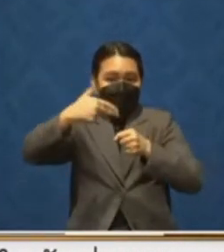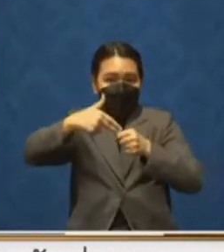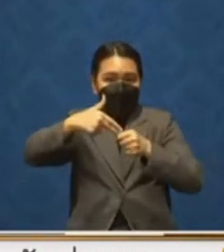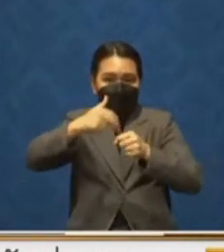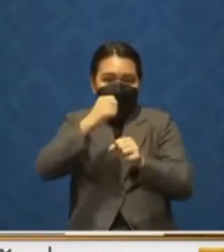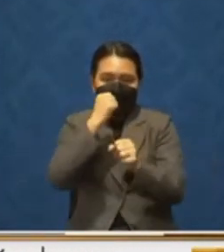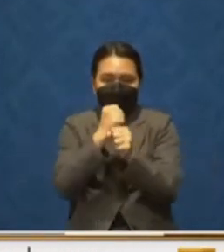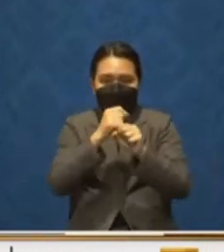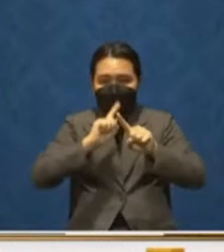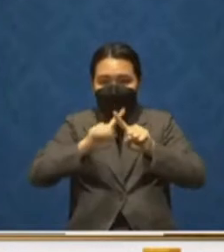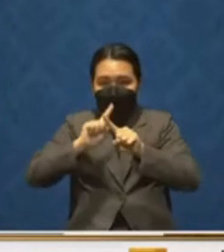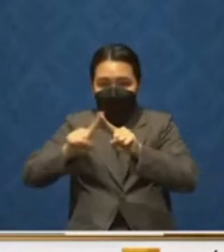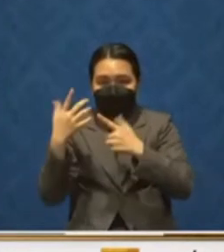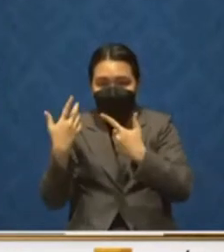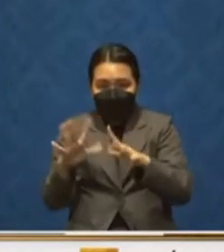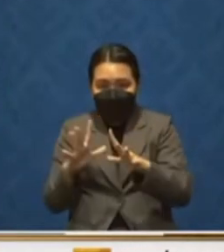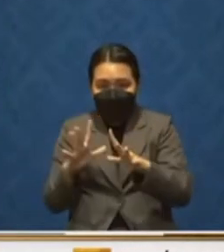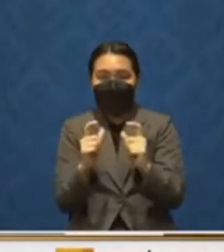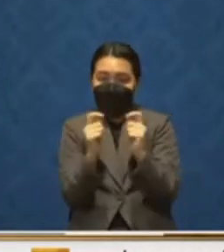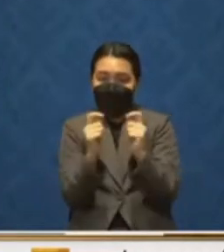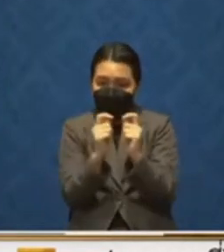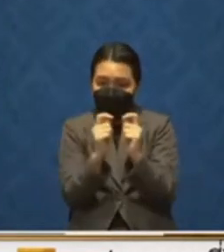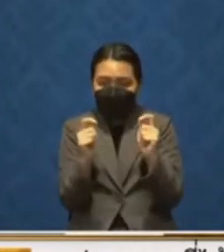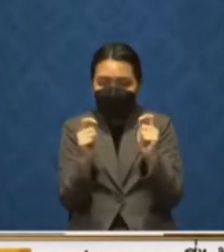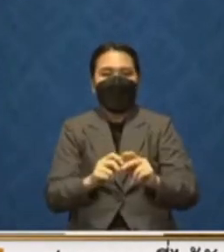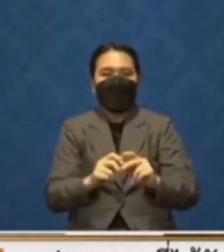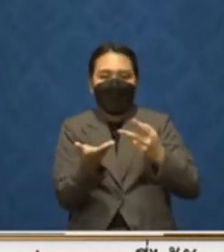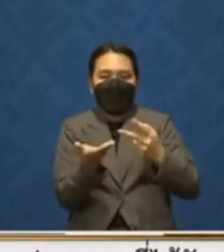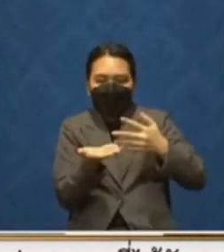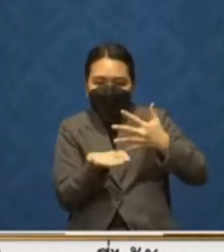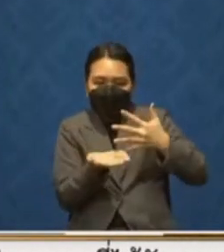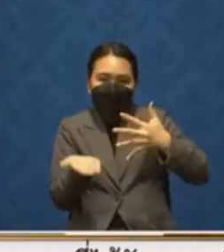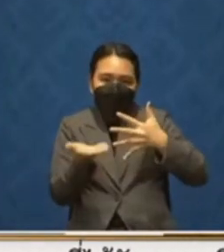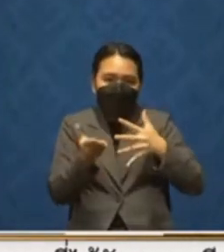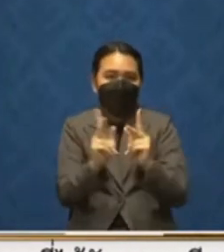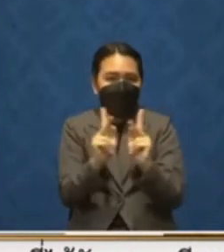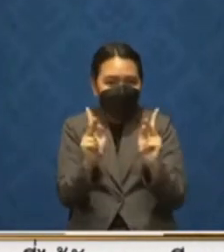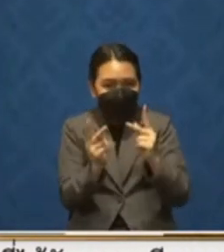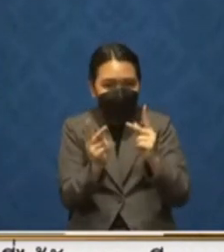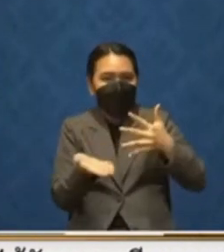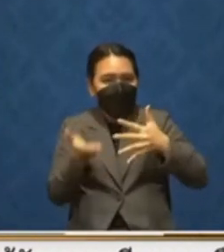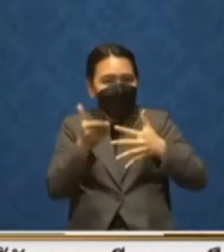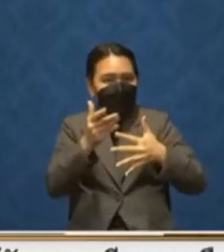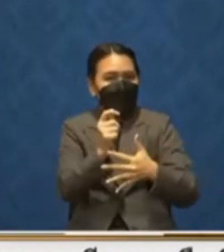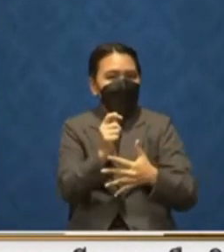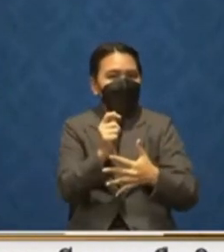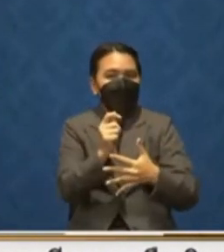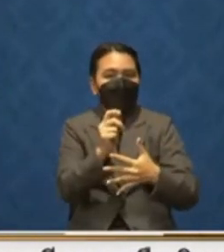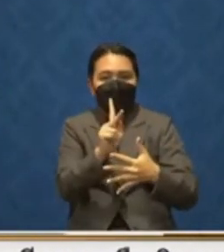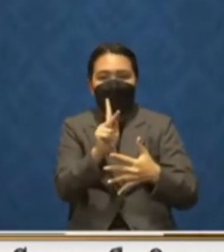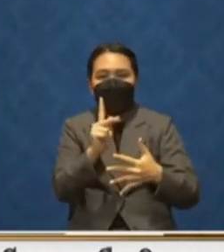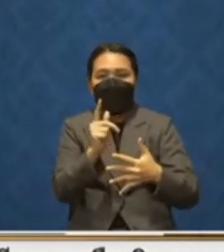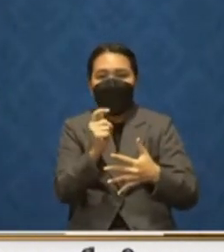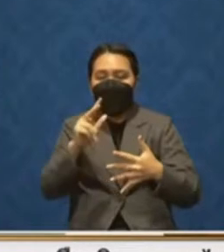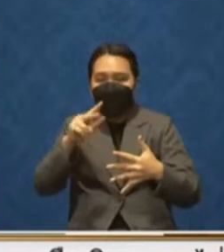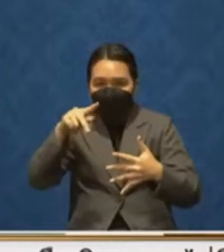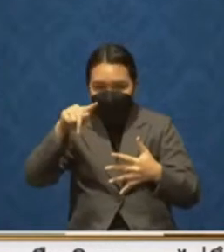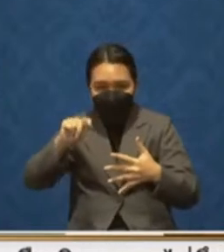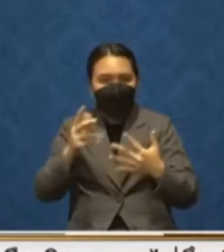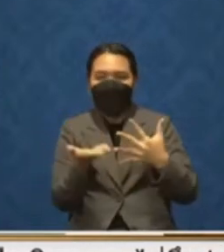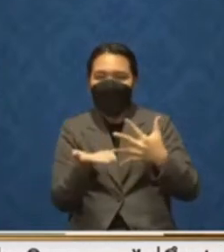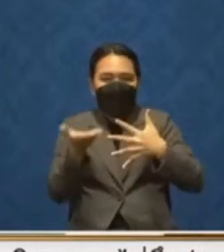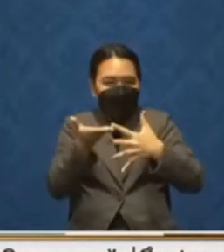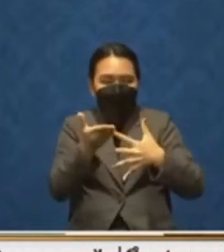ด้วยกันถ้าอนุกรรมการมาถึงธรรมะการมากอนะพอมาก่อรยอมาถึงผมแต่ทั้งหมดทำงานเป็นขั้นเป็นตอน